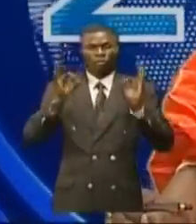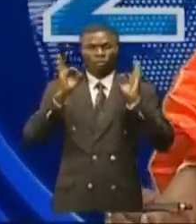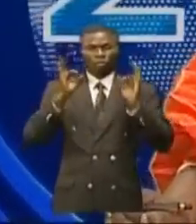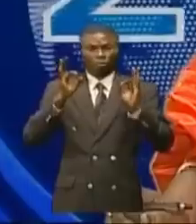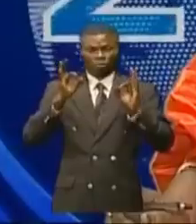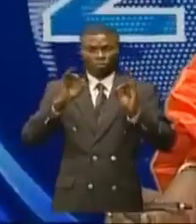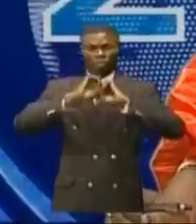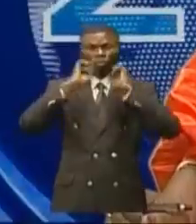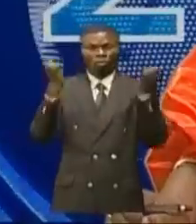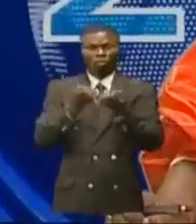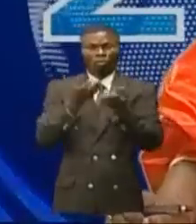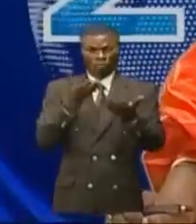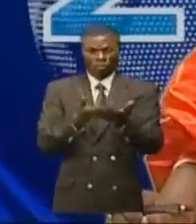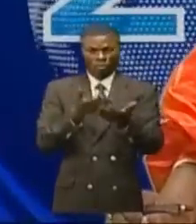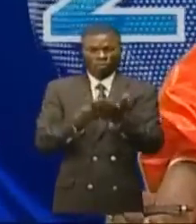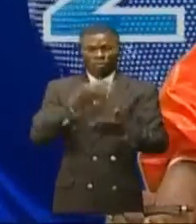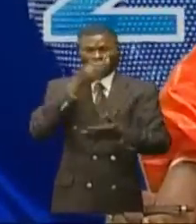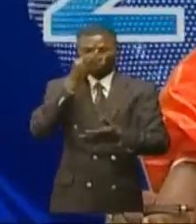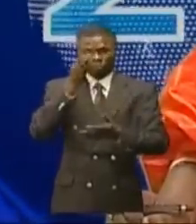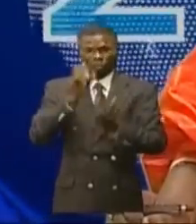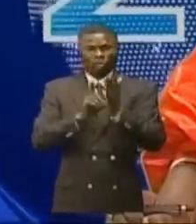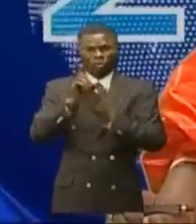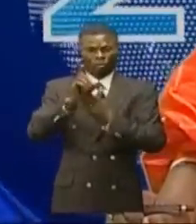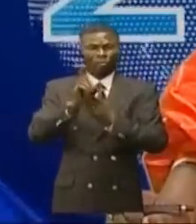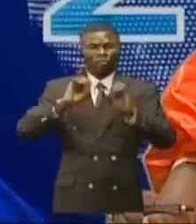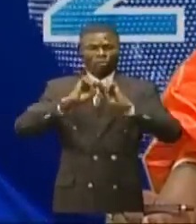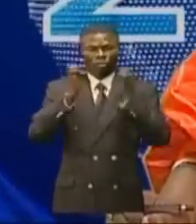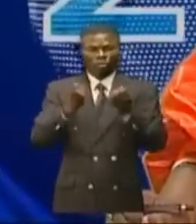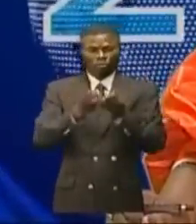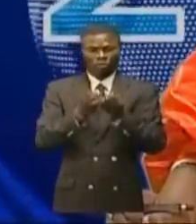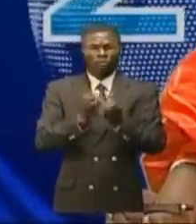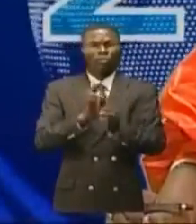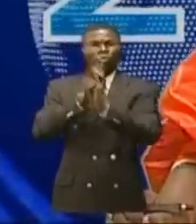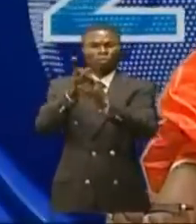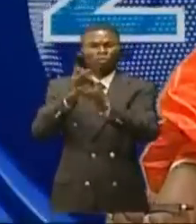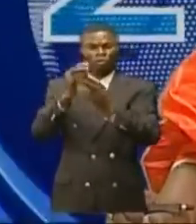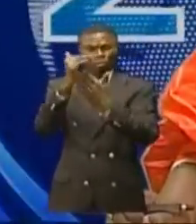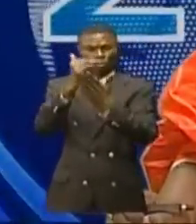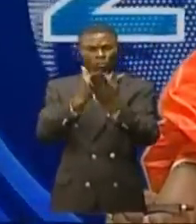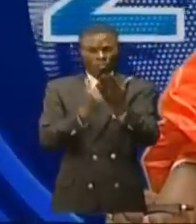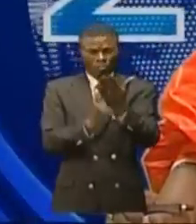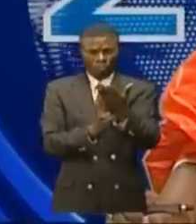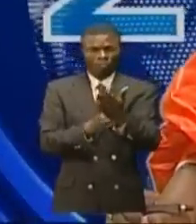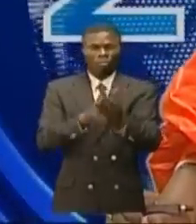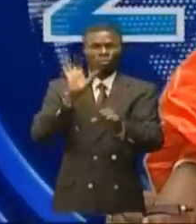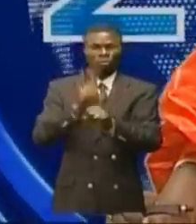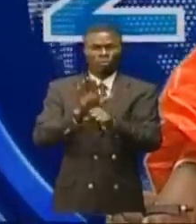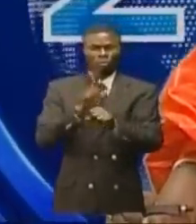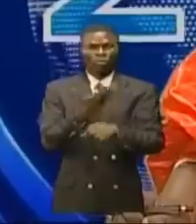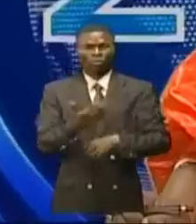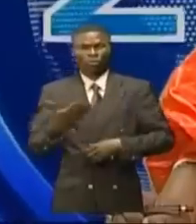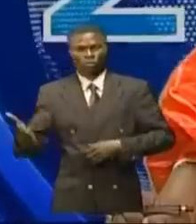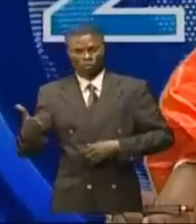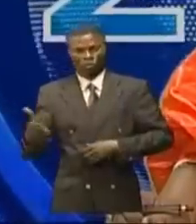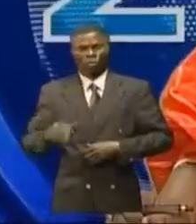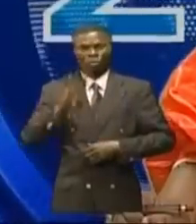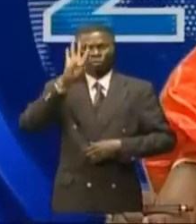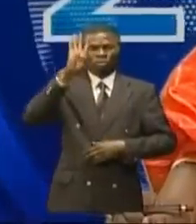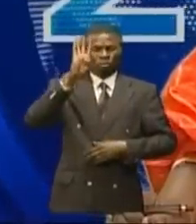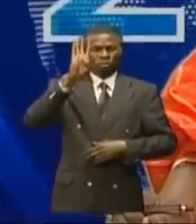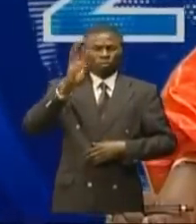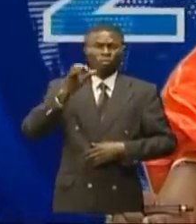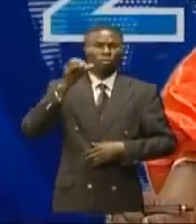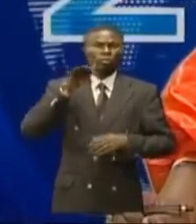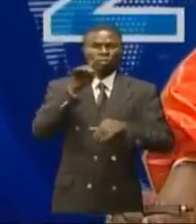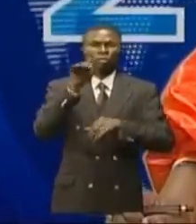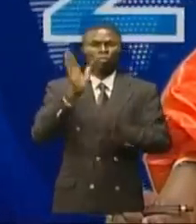des stratégies pour justement booster cette société. Un état de lieu des différentes stations est primordial. Ce jeudi, le directeur